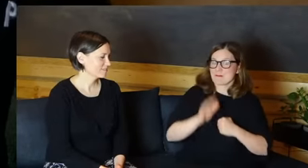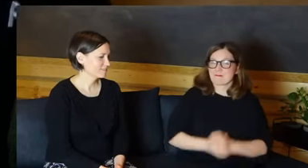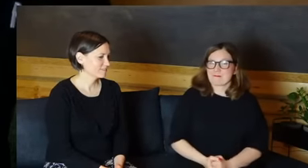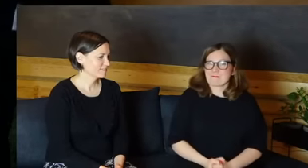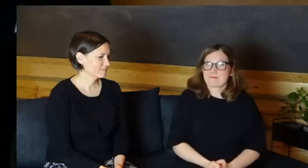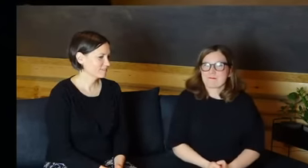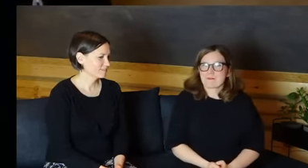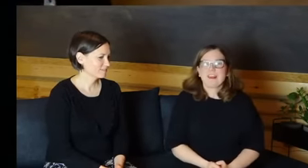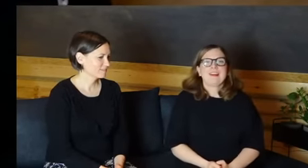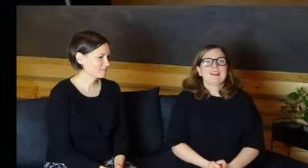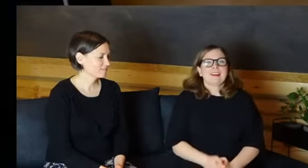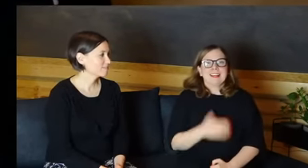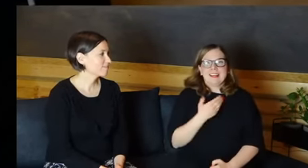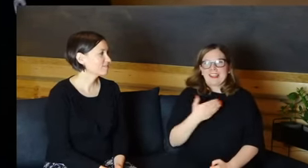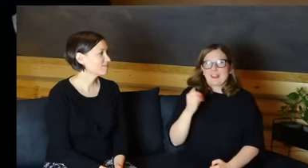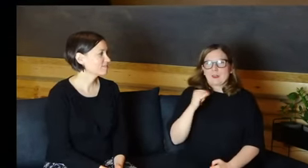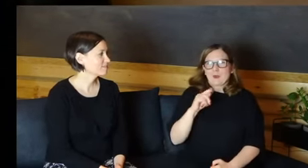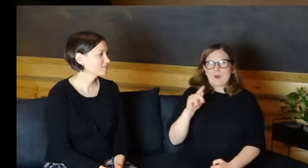Kiitos. Kiitos Jukalle.